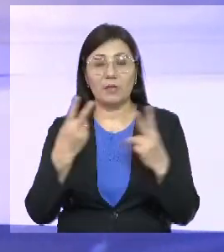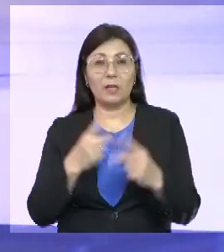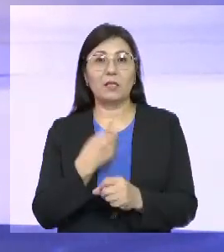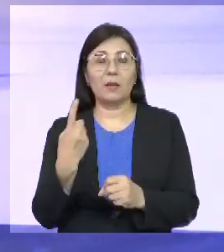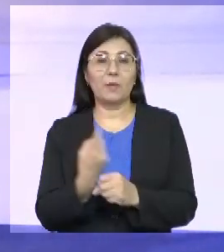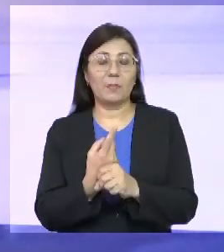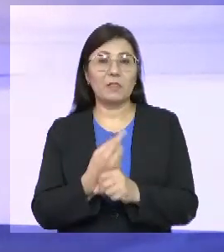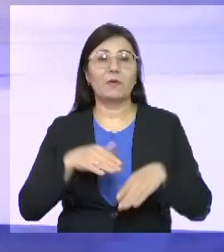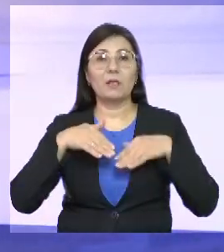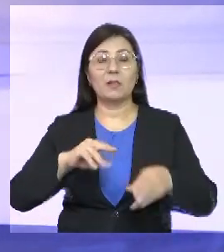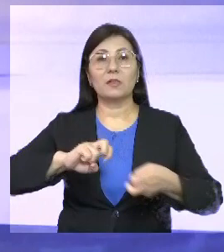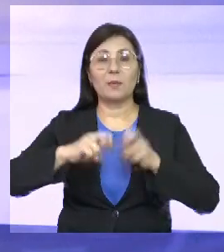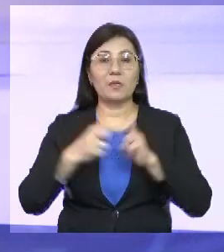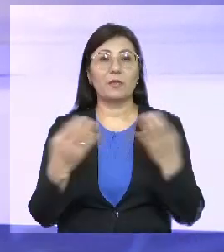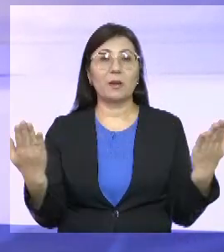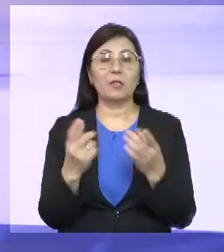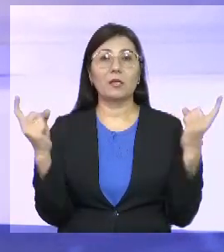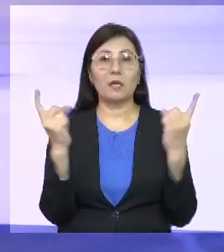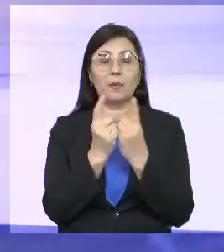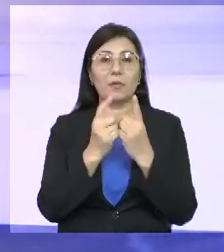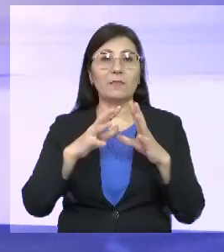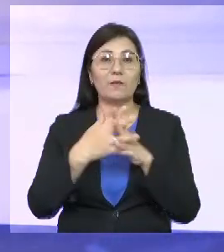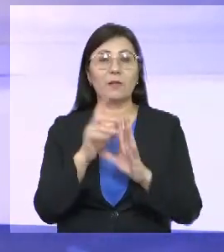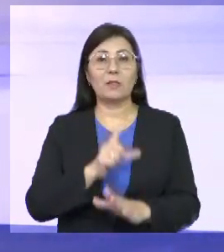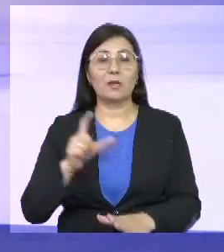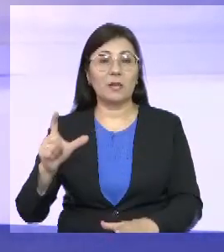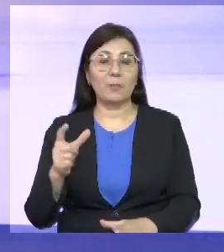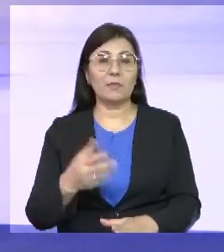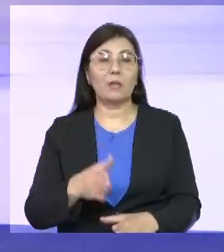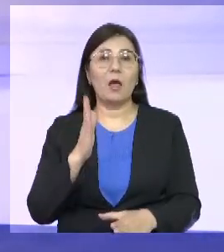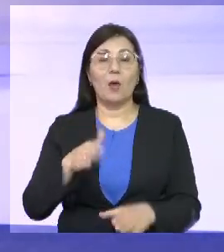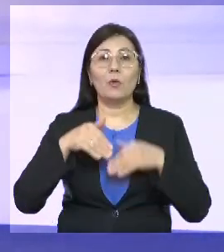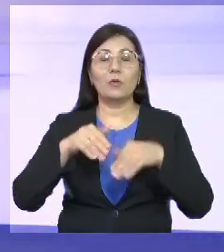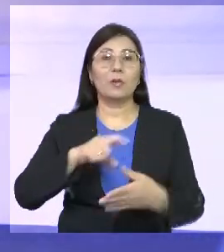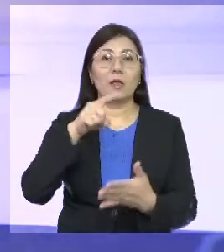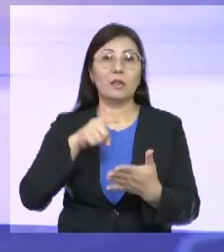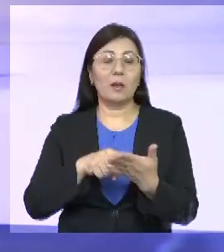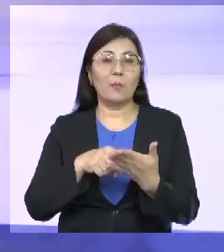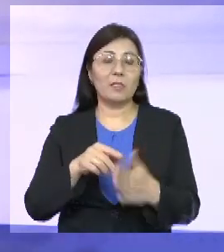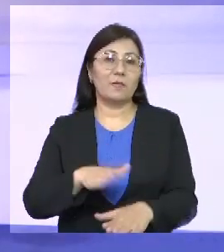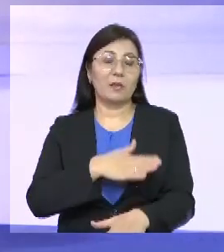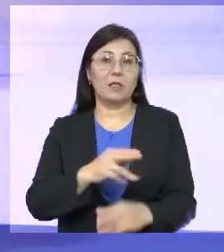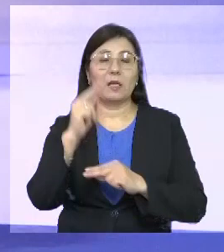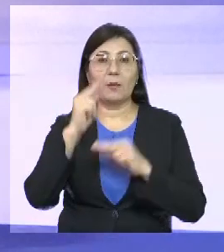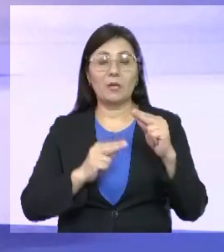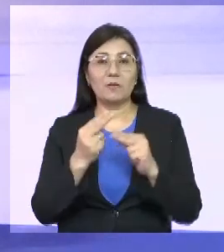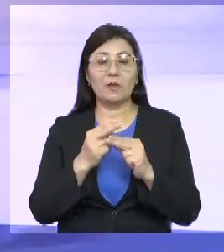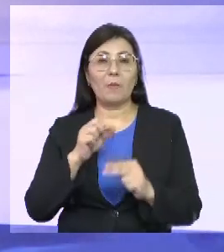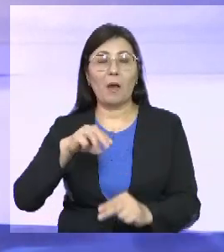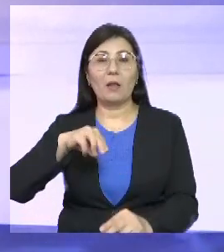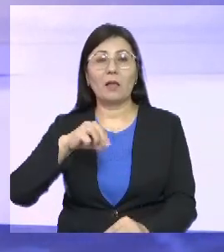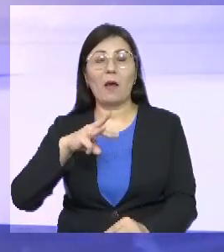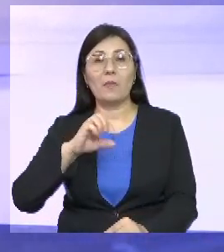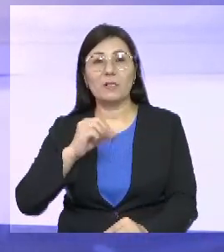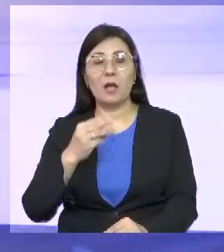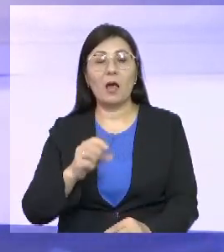первую очередь решение проблем, с которыми сталкиваются сельчане. В частности, будут решаться вопросы с долгостроями, их Батамше-2, школа искусств